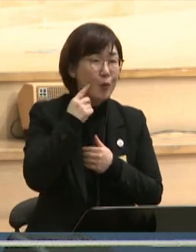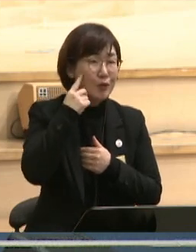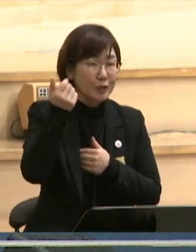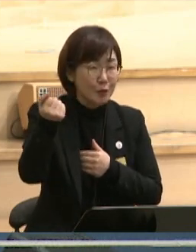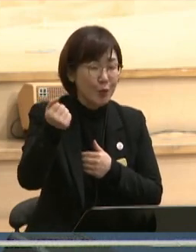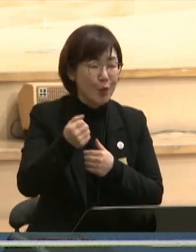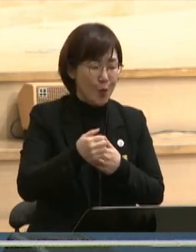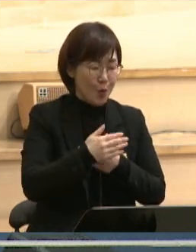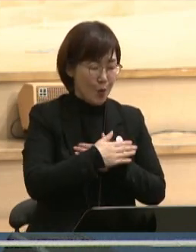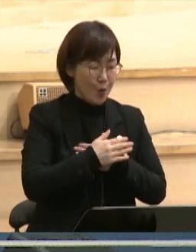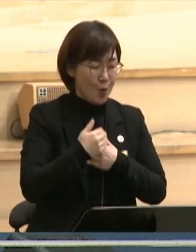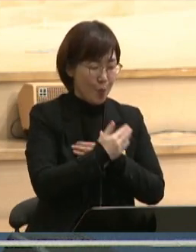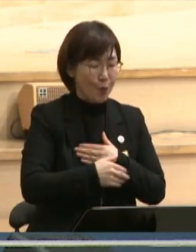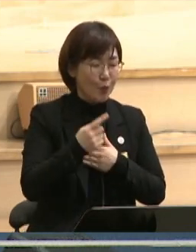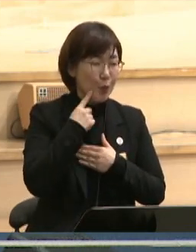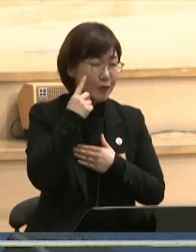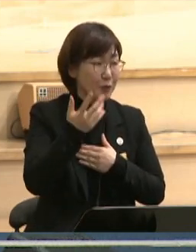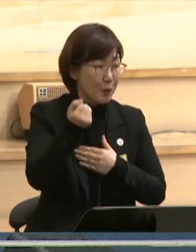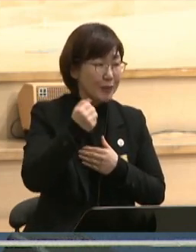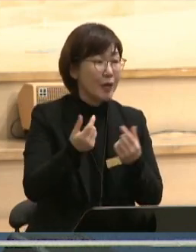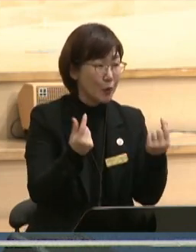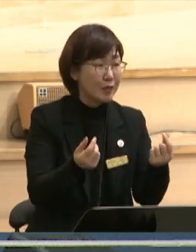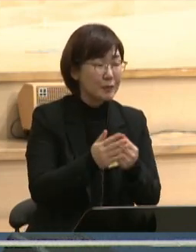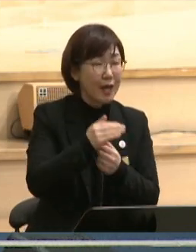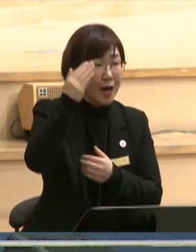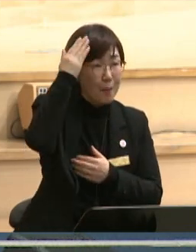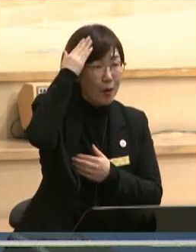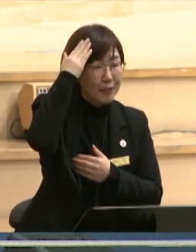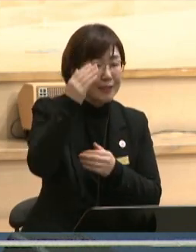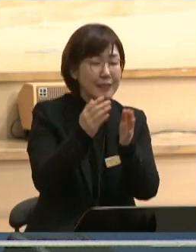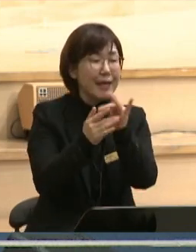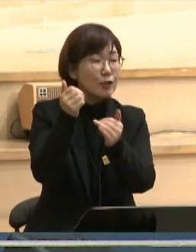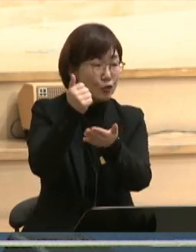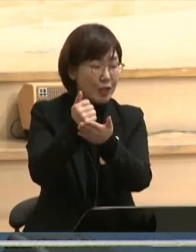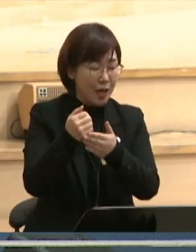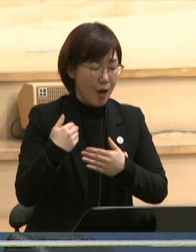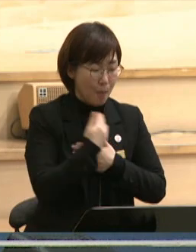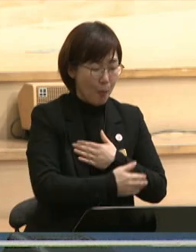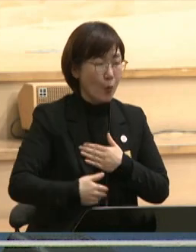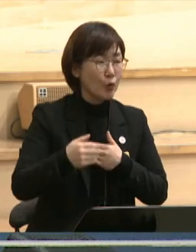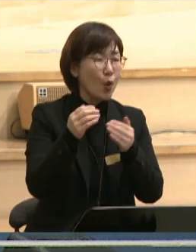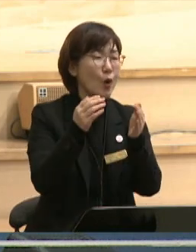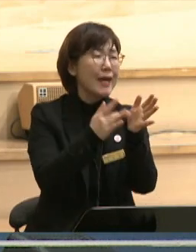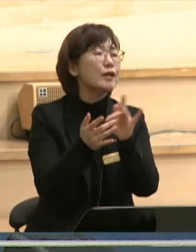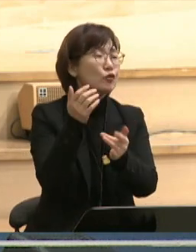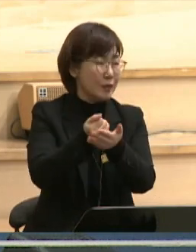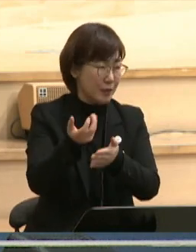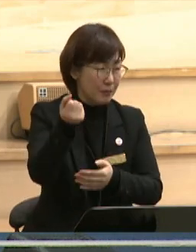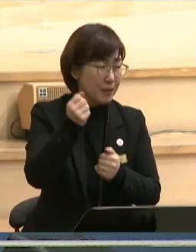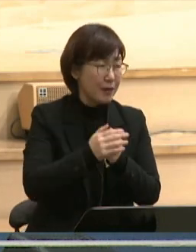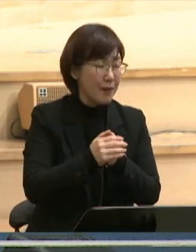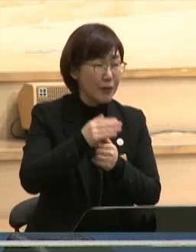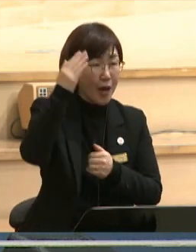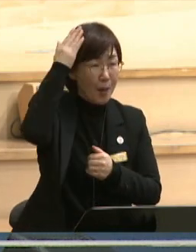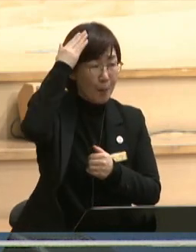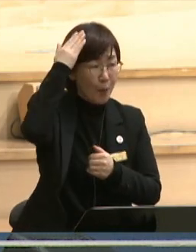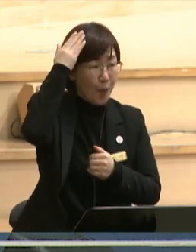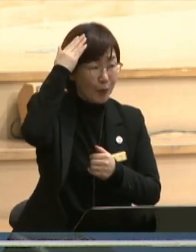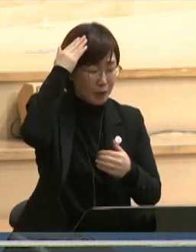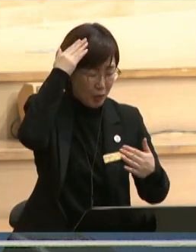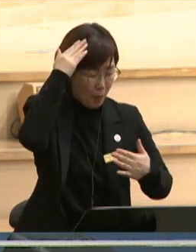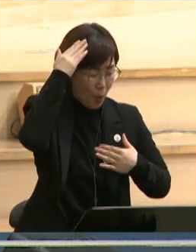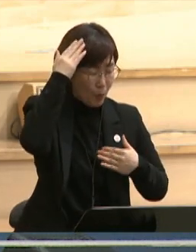교회는 예수님이에요 그러니까 여러분 보세요 몸이 머리에 지배를 받습니다 그러나 그것도 아셔야